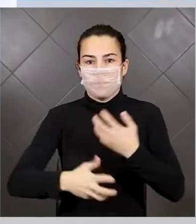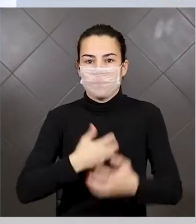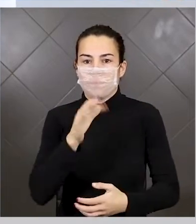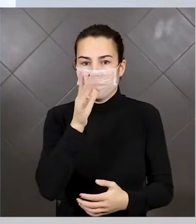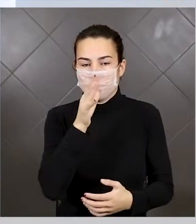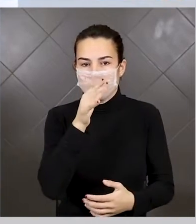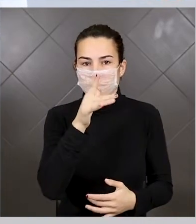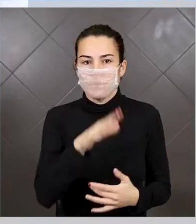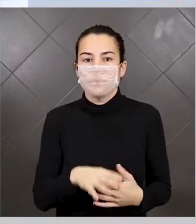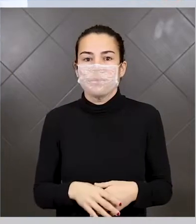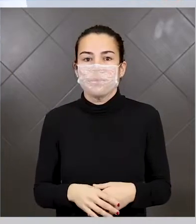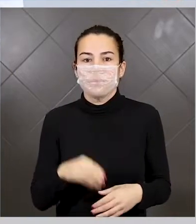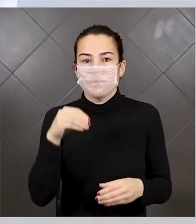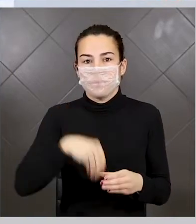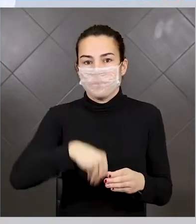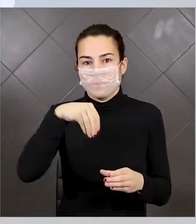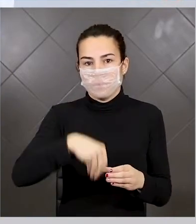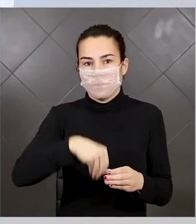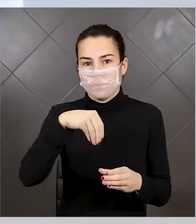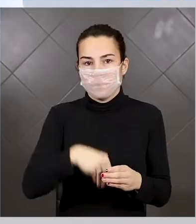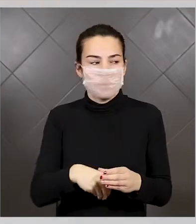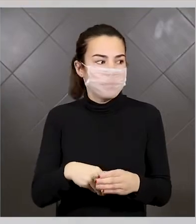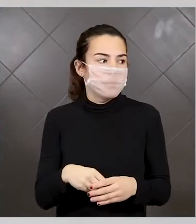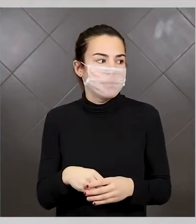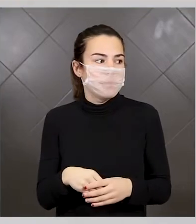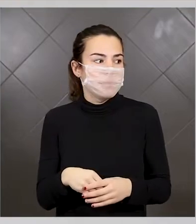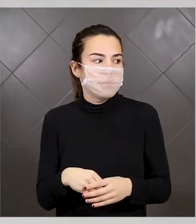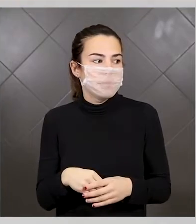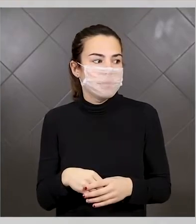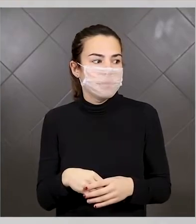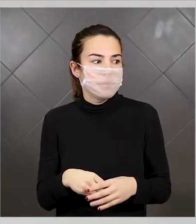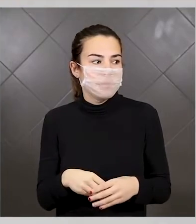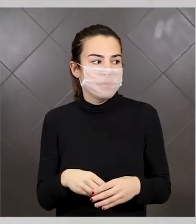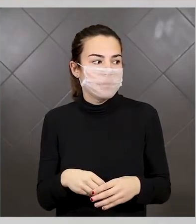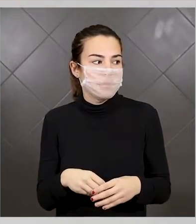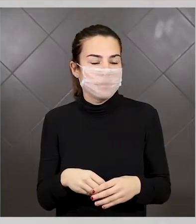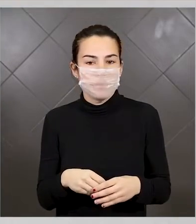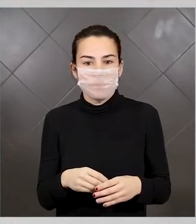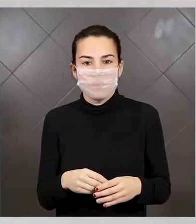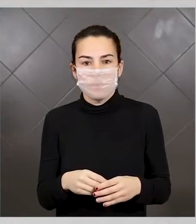Una volta per aquí i una altra per l'altra banda i anem disposant aquí.